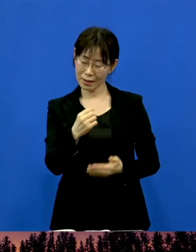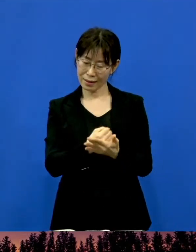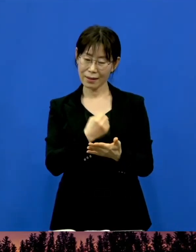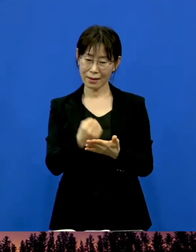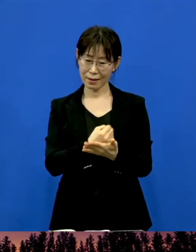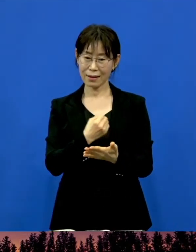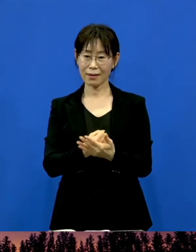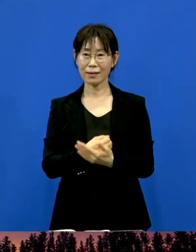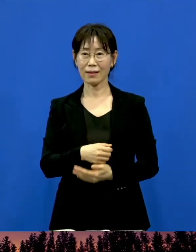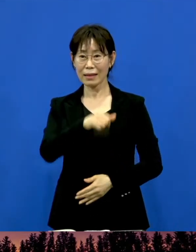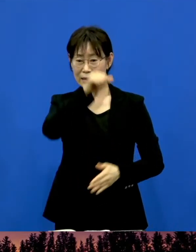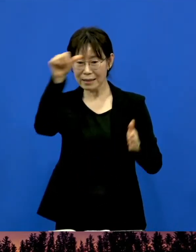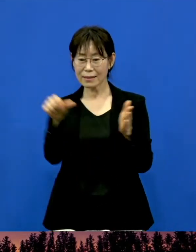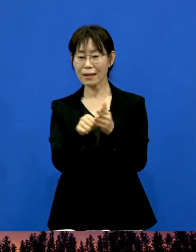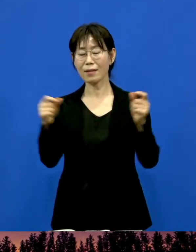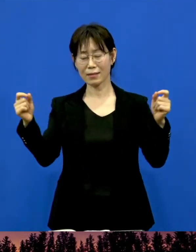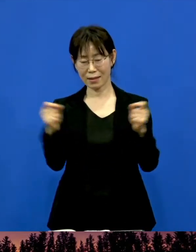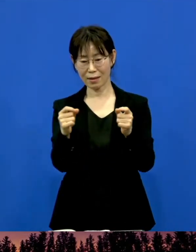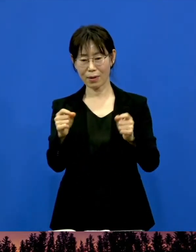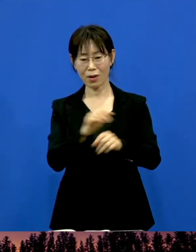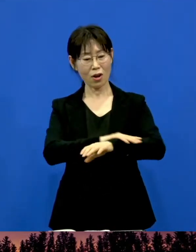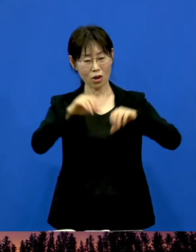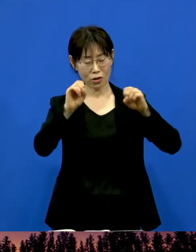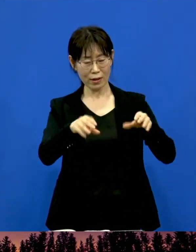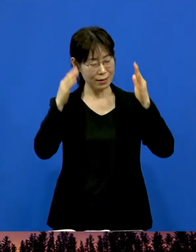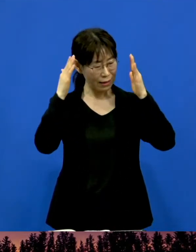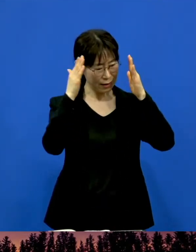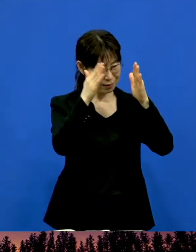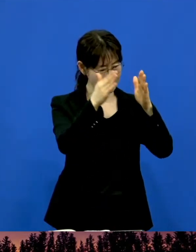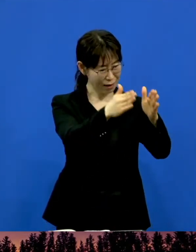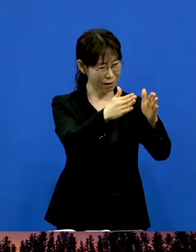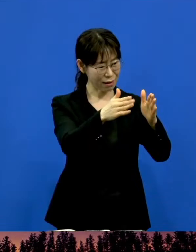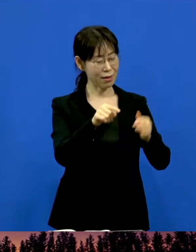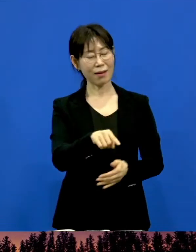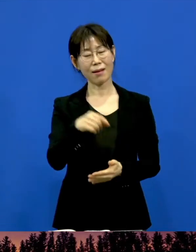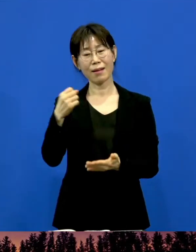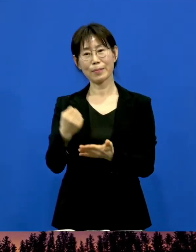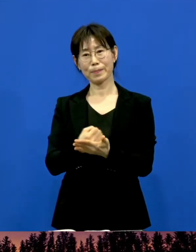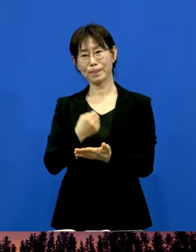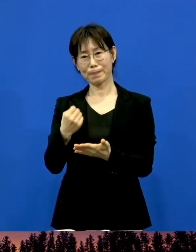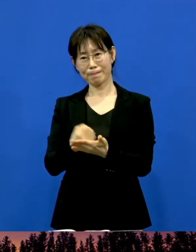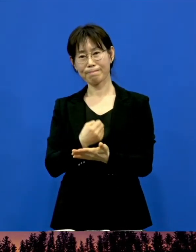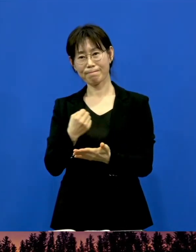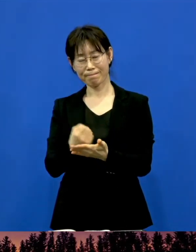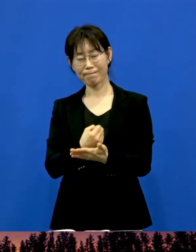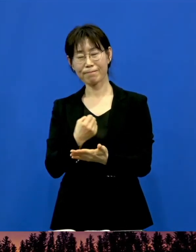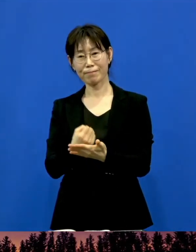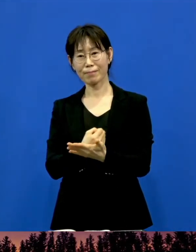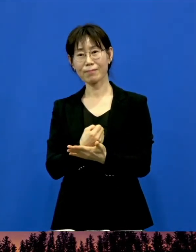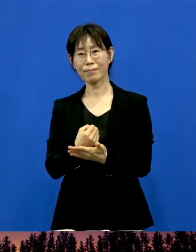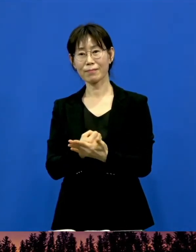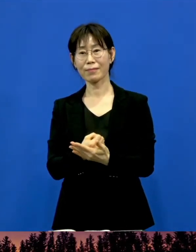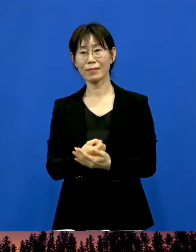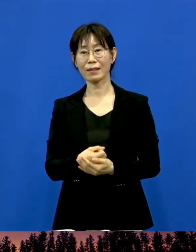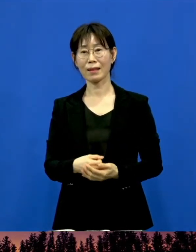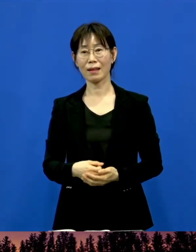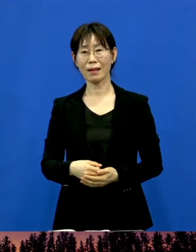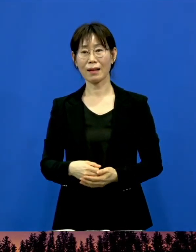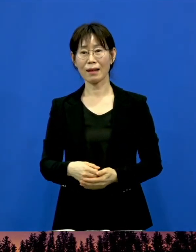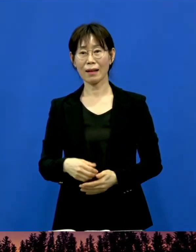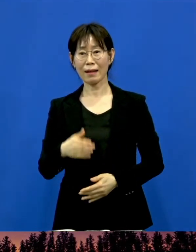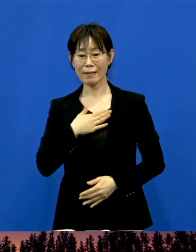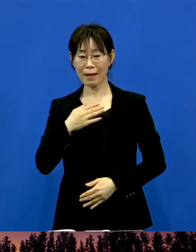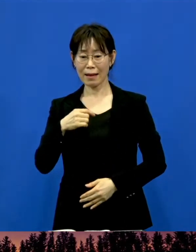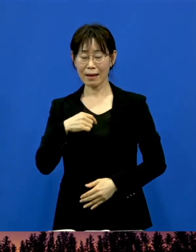근데 부질없는 어떤 업그레이드에 내 삶을 다 쏟아넣는다는 게 얼마나 안타까운 거예요, 여러분. 자신의 욕망을